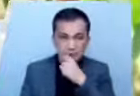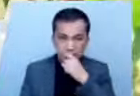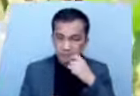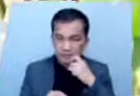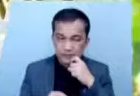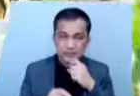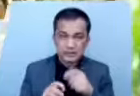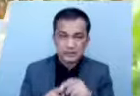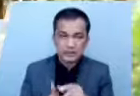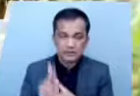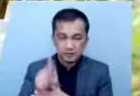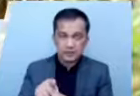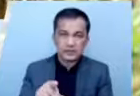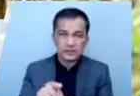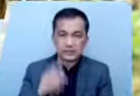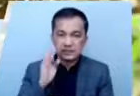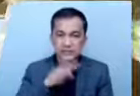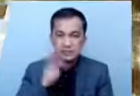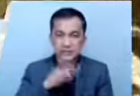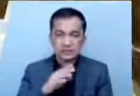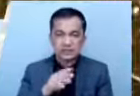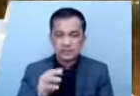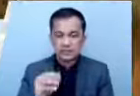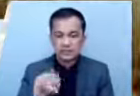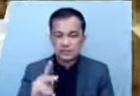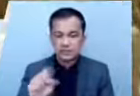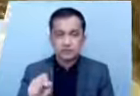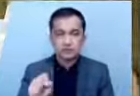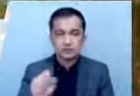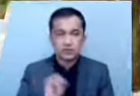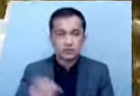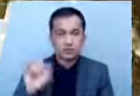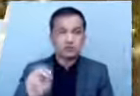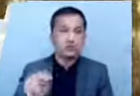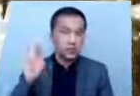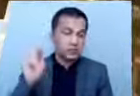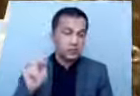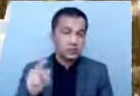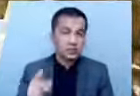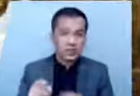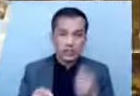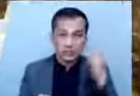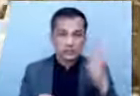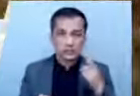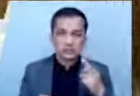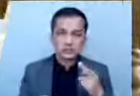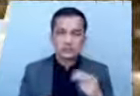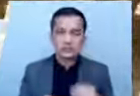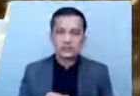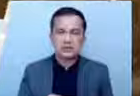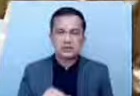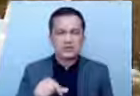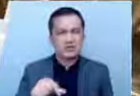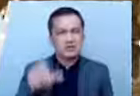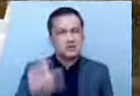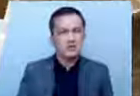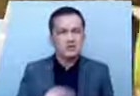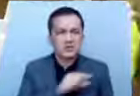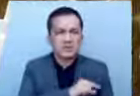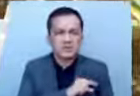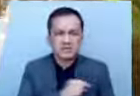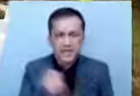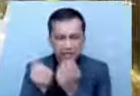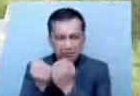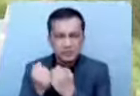na sili sa Marcos, Ilocos Norte. At dahilan ng di magandang kalidad ng mga aning mais sa Dingras,